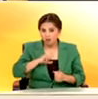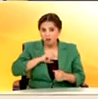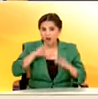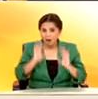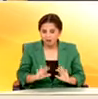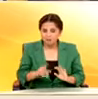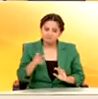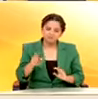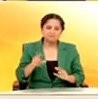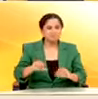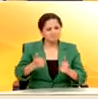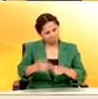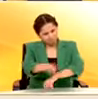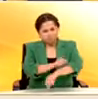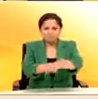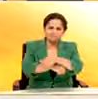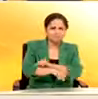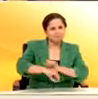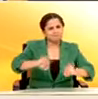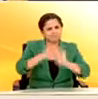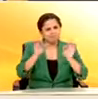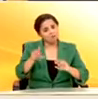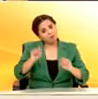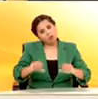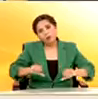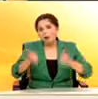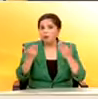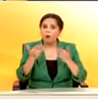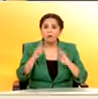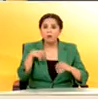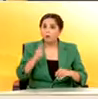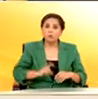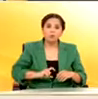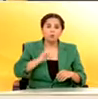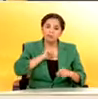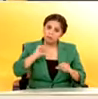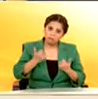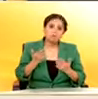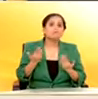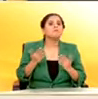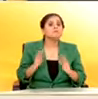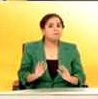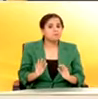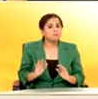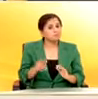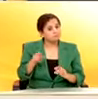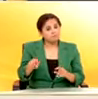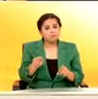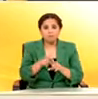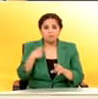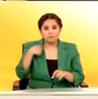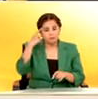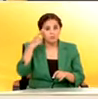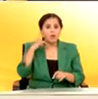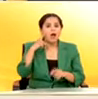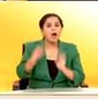इस काम को भी सफलतापूर्वक कर ले जाते हैं। इसलिए इसे